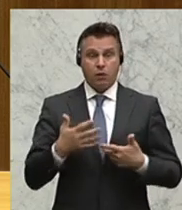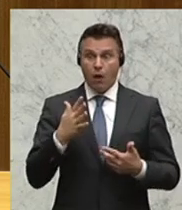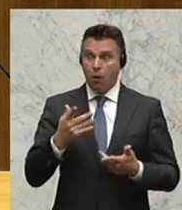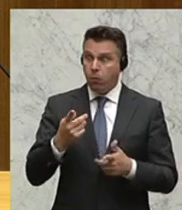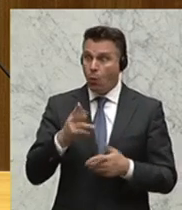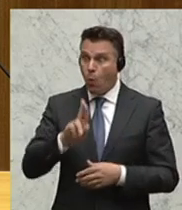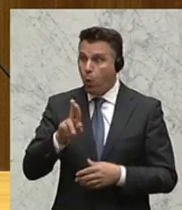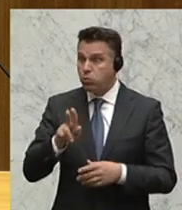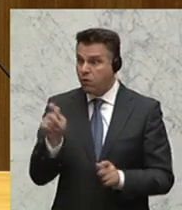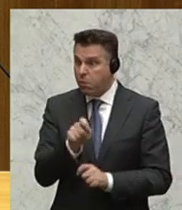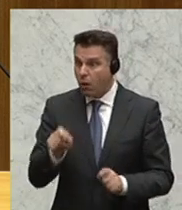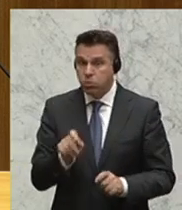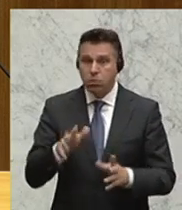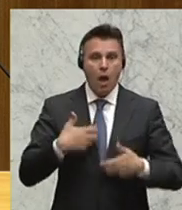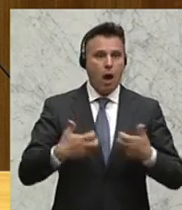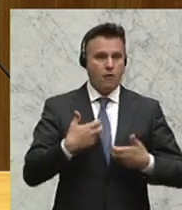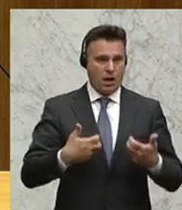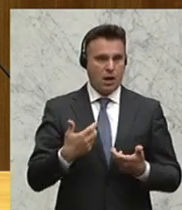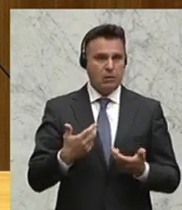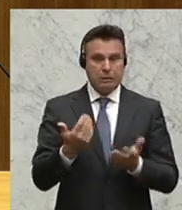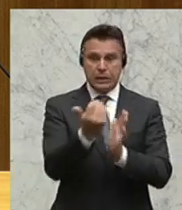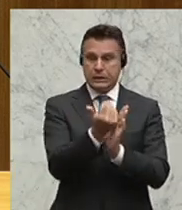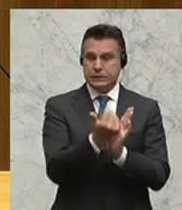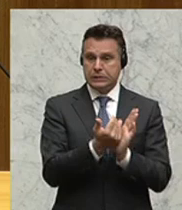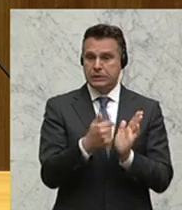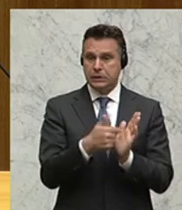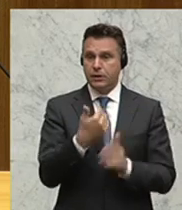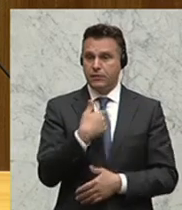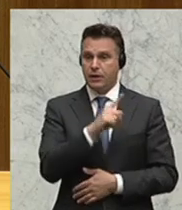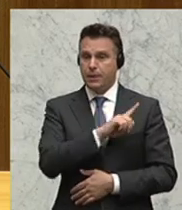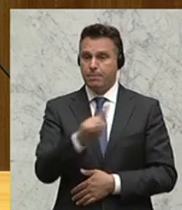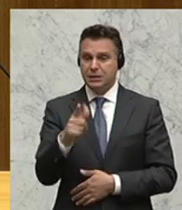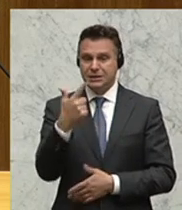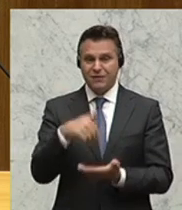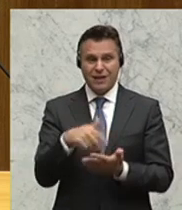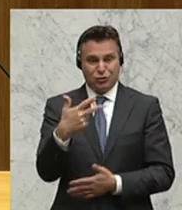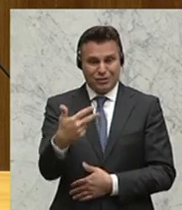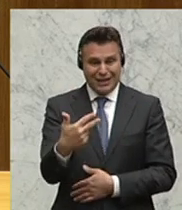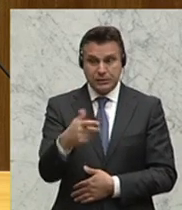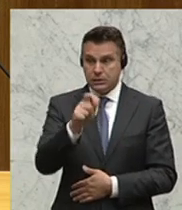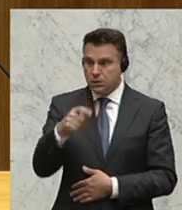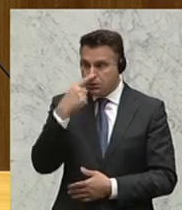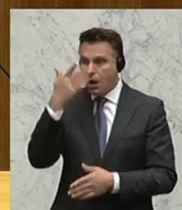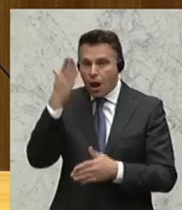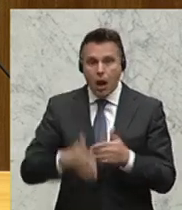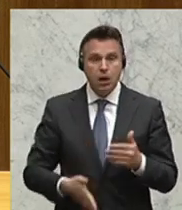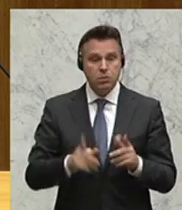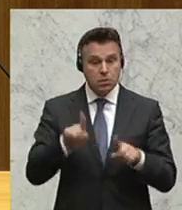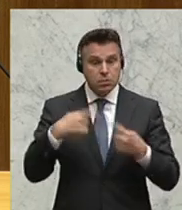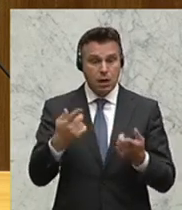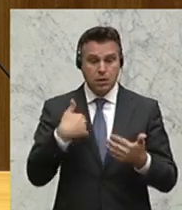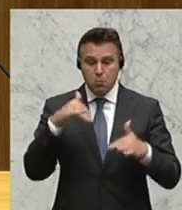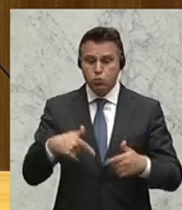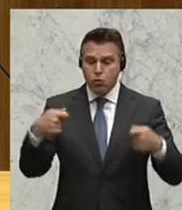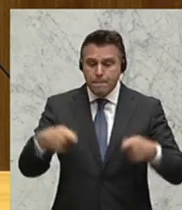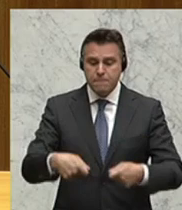bedroht wäre und auslaufen würde. Die Regelung, die damals gemacht wurde, nämlich bis zum Jahr 2030, hat viele beunruhigt, weil es ja darum geht, nachzupflanzen